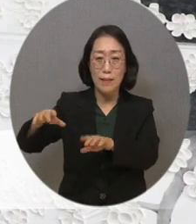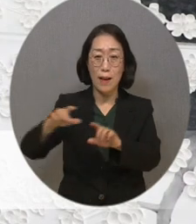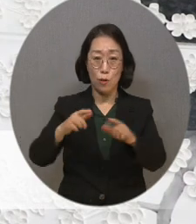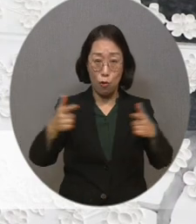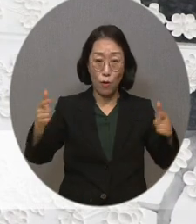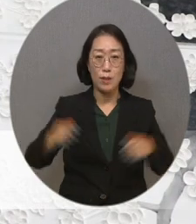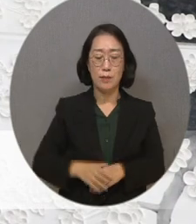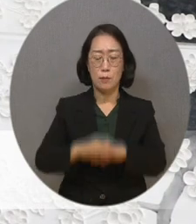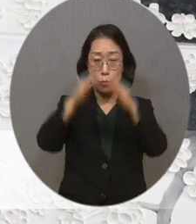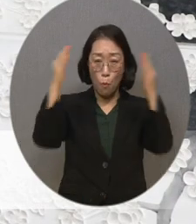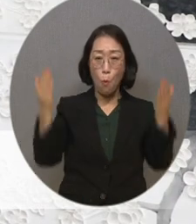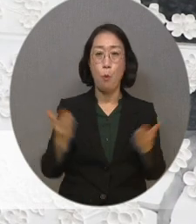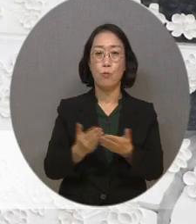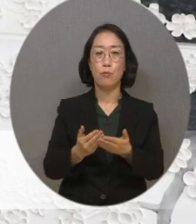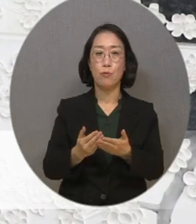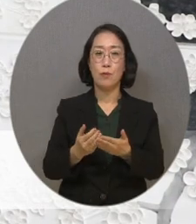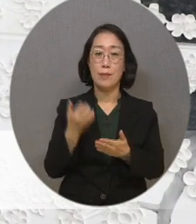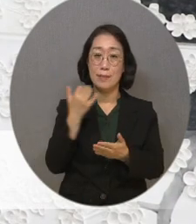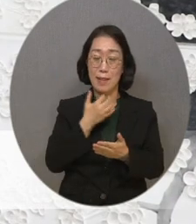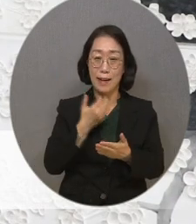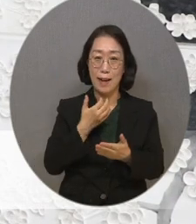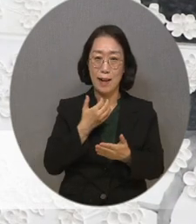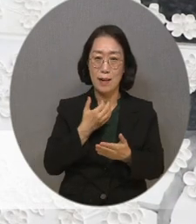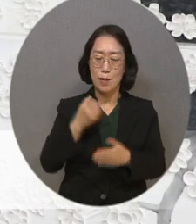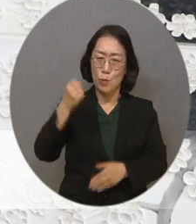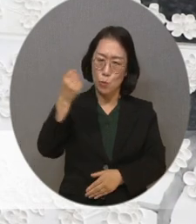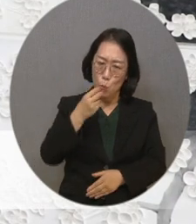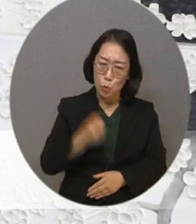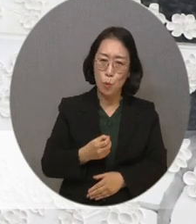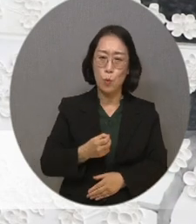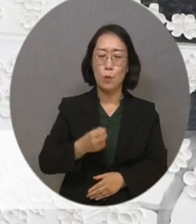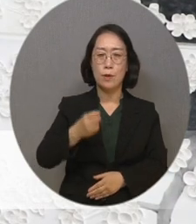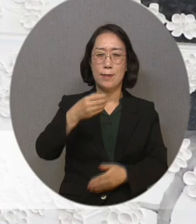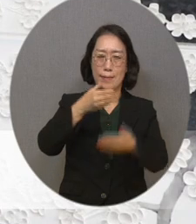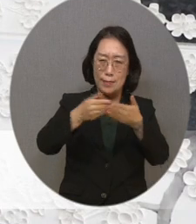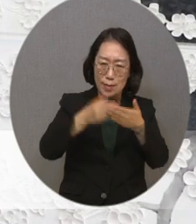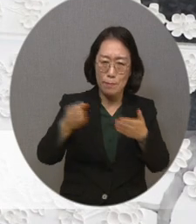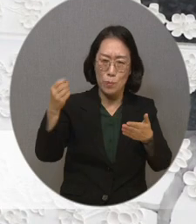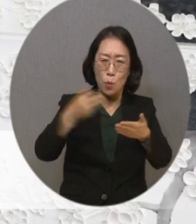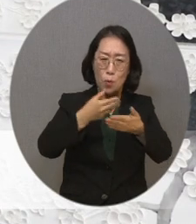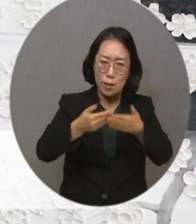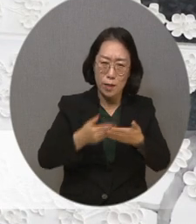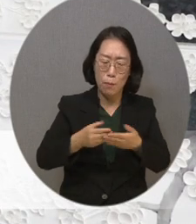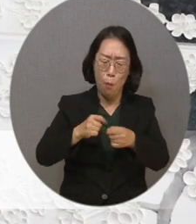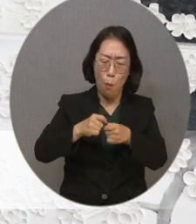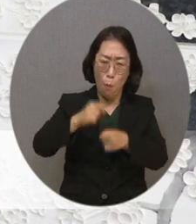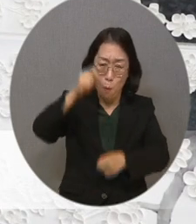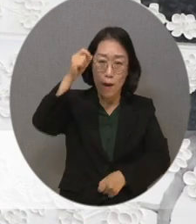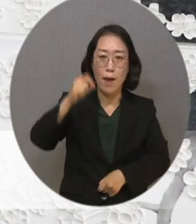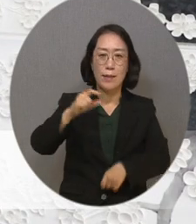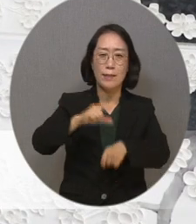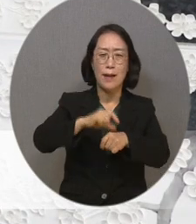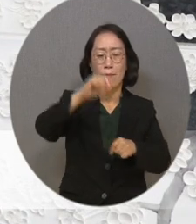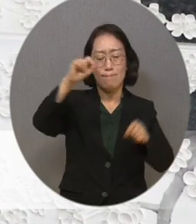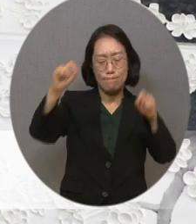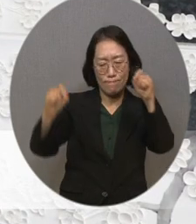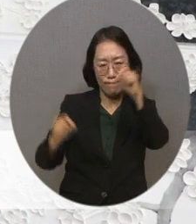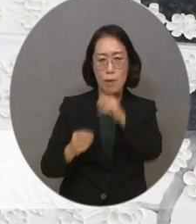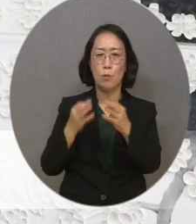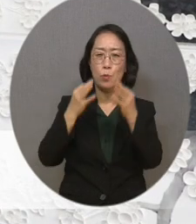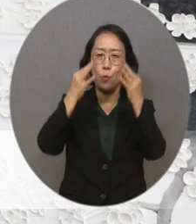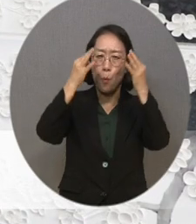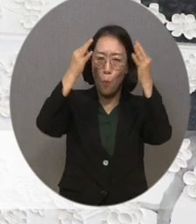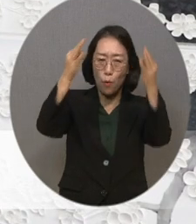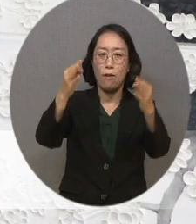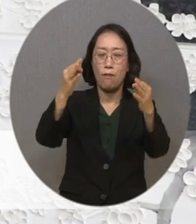것들은 전부 다 이렇게 물감을 하나하나 쌓아서 마른 다음에 쌓고 해서 많은 시간을 축적으로 이루어진 작품이에요. 그래서 시간이